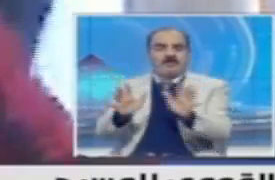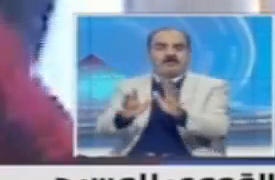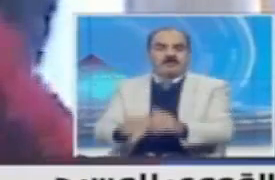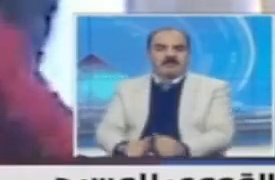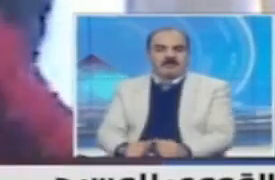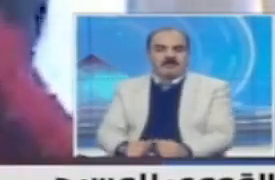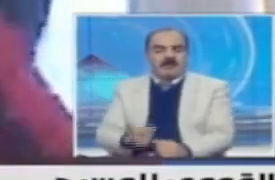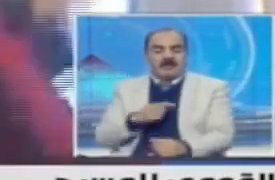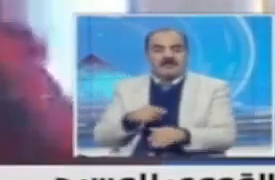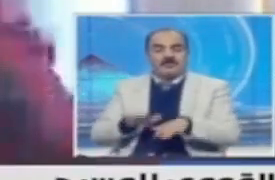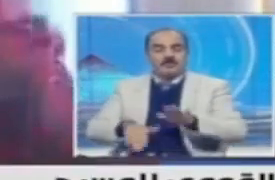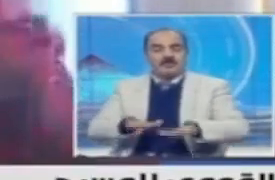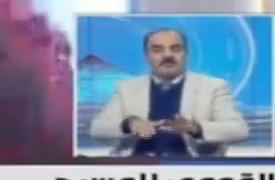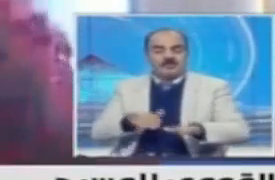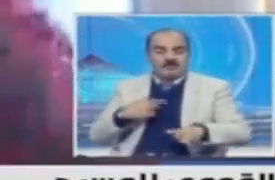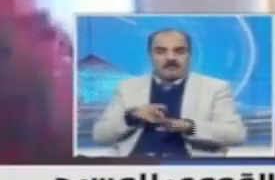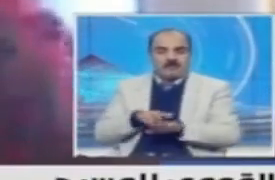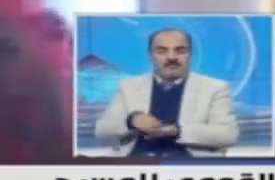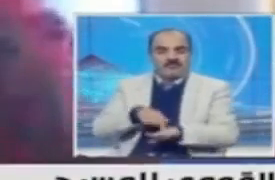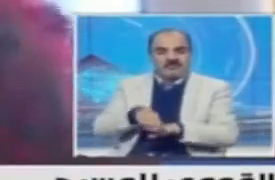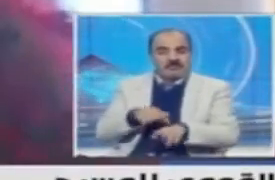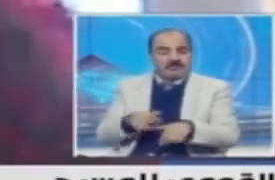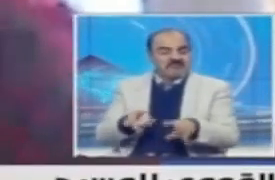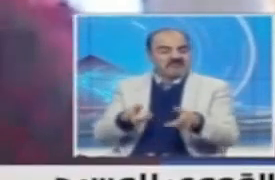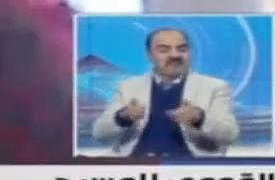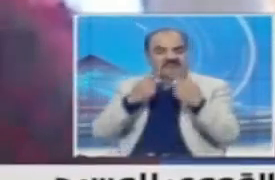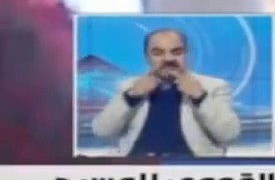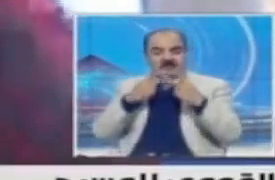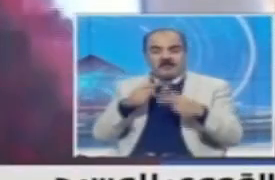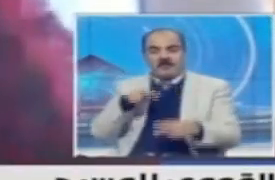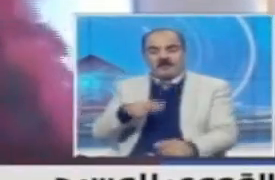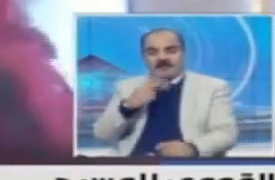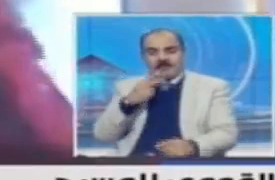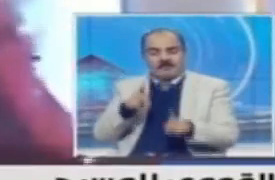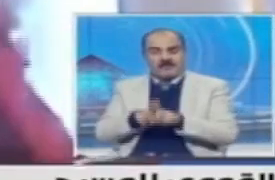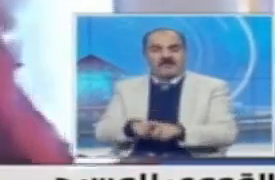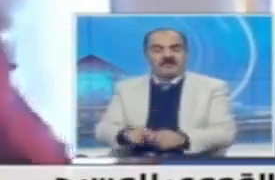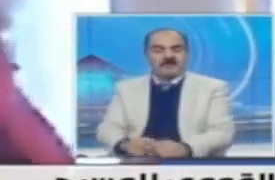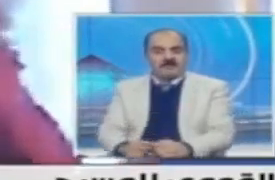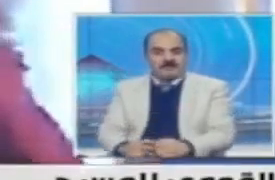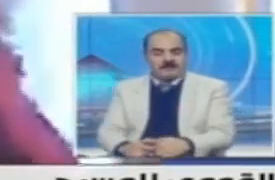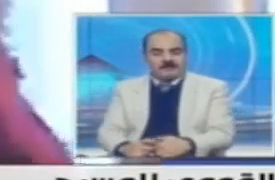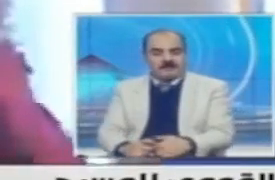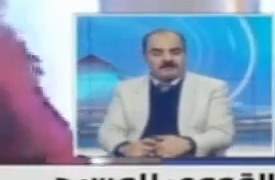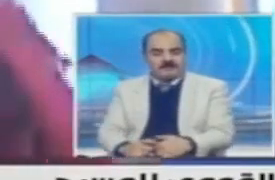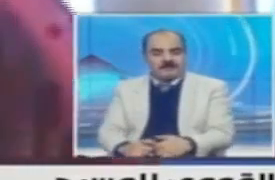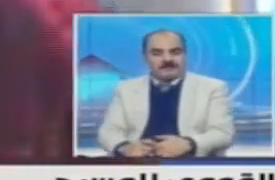كلام الشبشب على البدله برضه موجود، والشوكه تقريبا اللي كان بيعزف بيها.